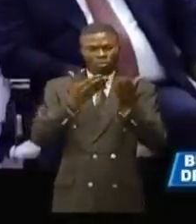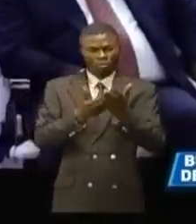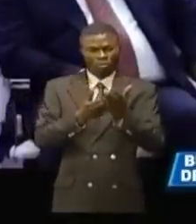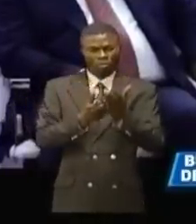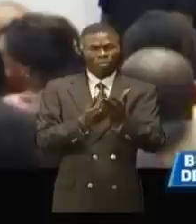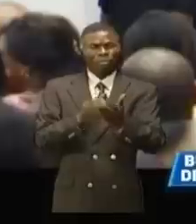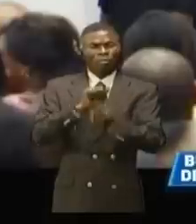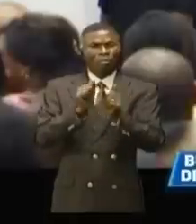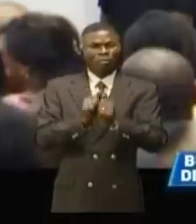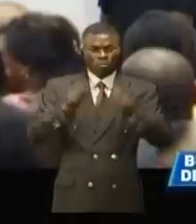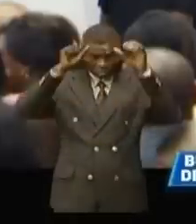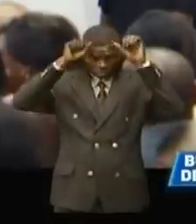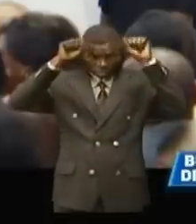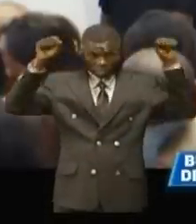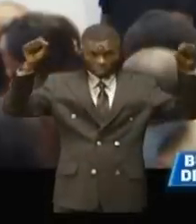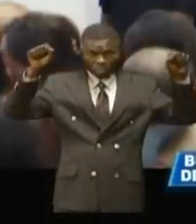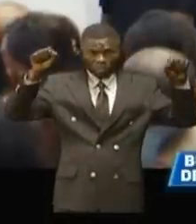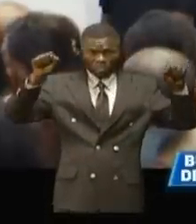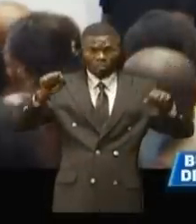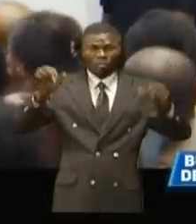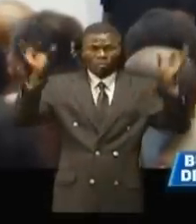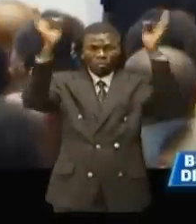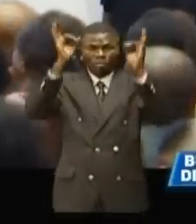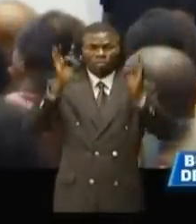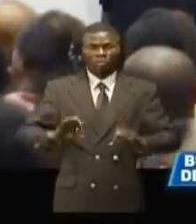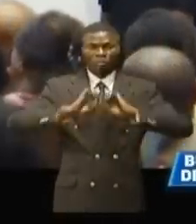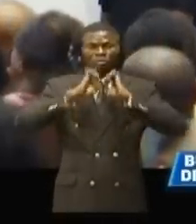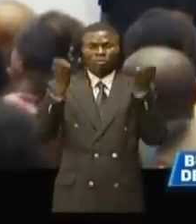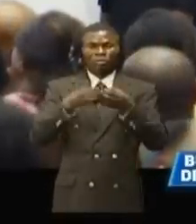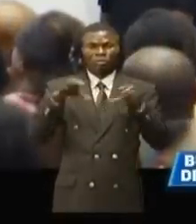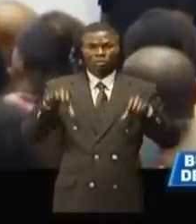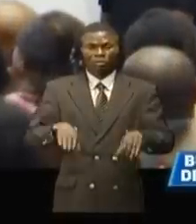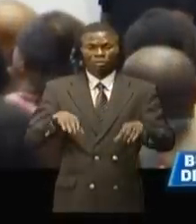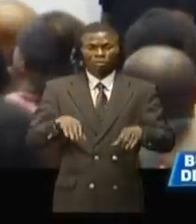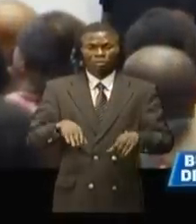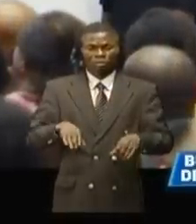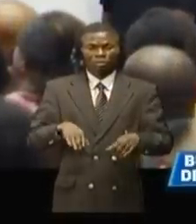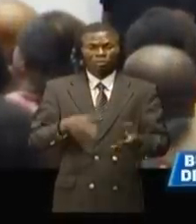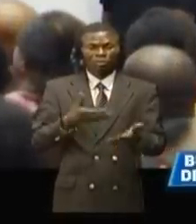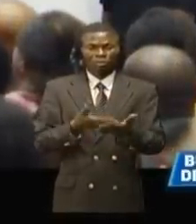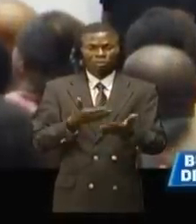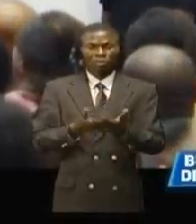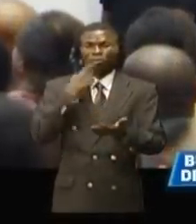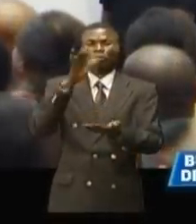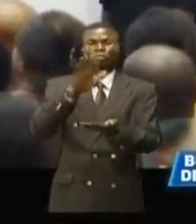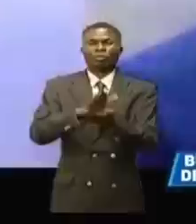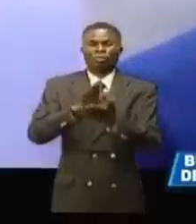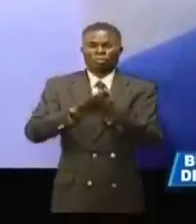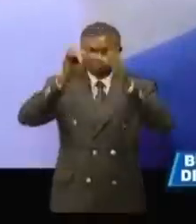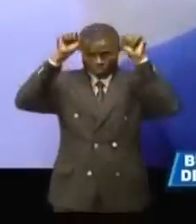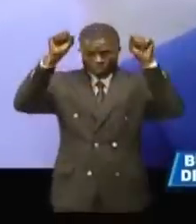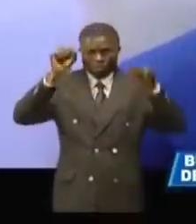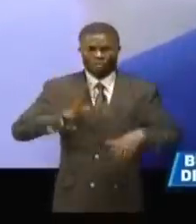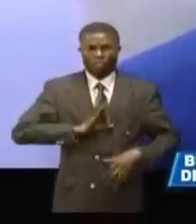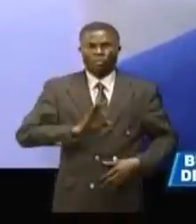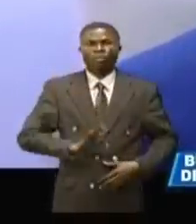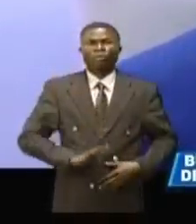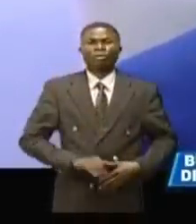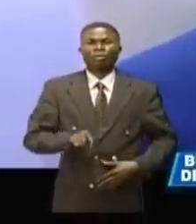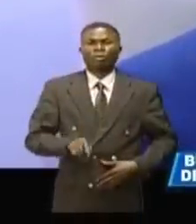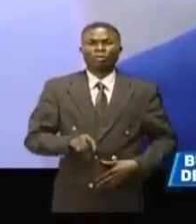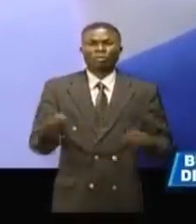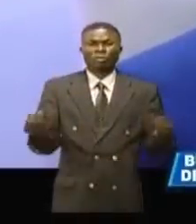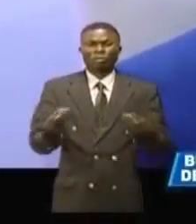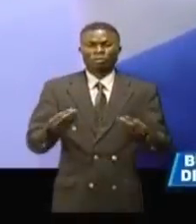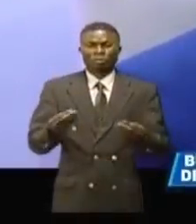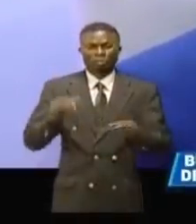moyenne nationale. Le président de la Fédération des entreprises du Congo, Albert Yuma, a remercié le chef de l'État, Félix-Antoine Tshisekedi Tshilombo,